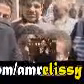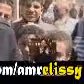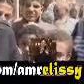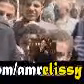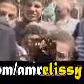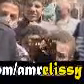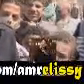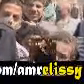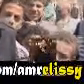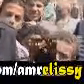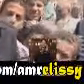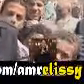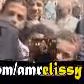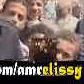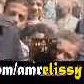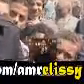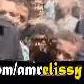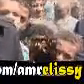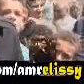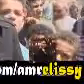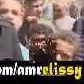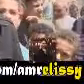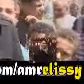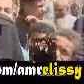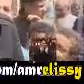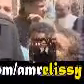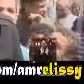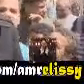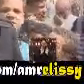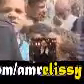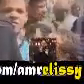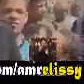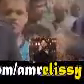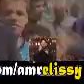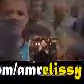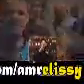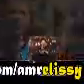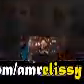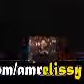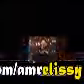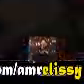ما فيش أي وسيلة إسعاف ماشي، ما فيش إلا مركز نور الإسلام هنا